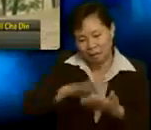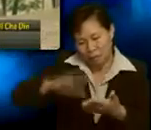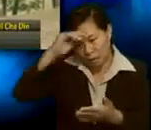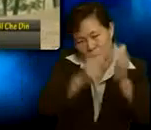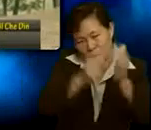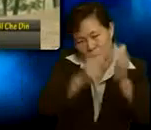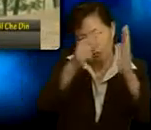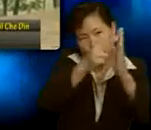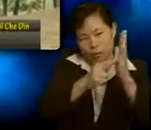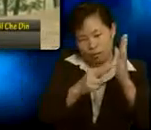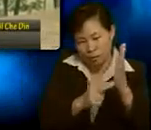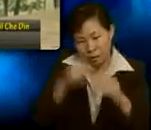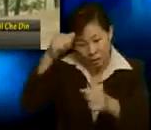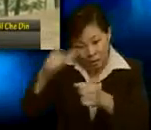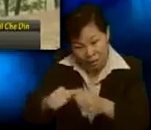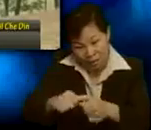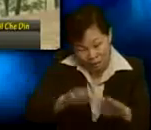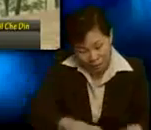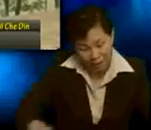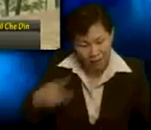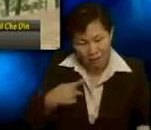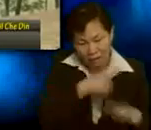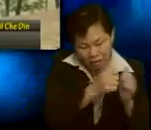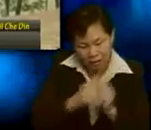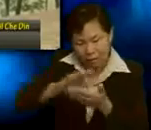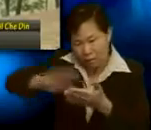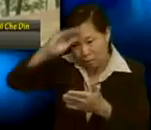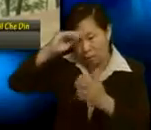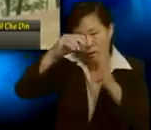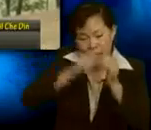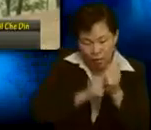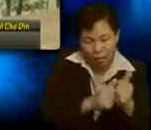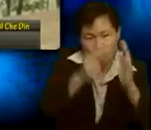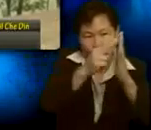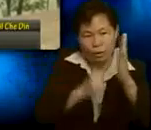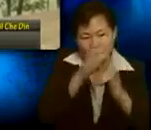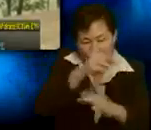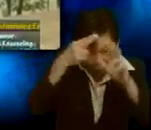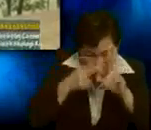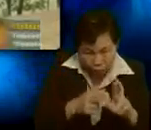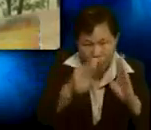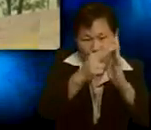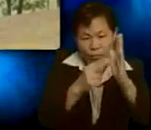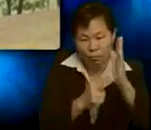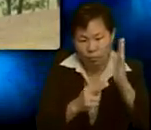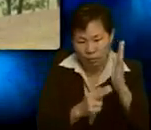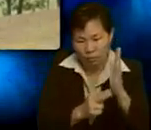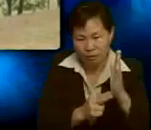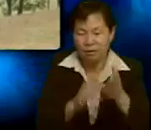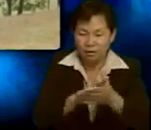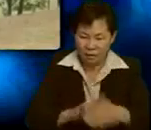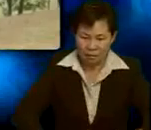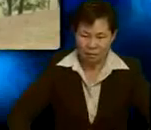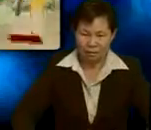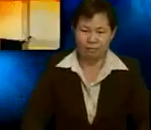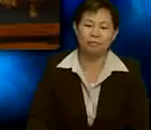untuk patuh kepada undang-undang. Ingat adik-adik, kita sama-sama belajar untuk patuh dan hormat kepada undang-undang. Kita akan selamat.